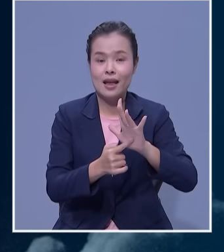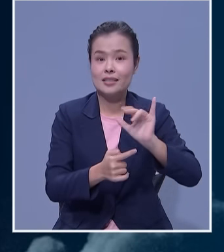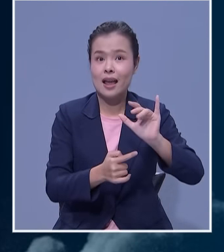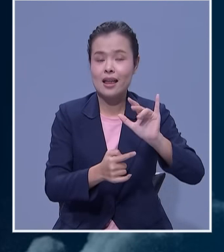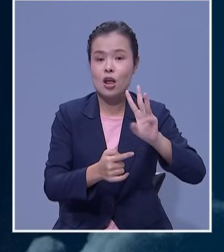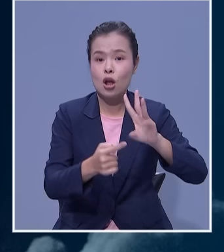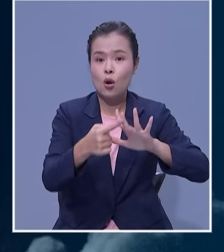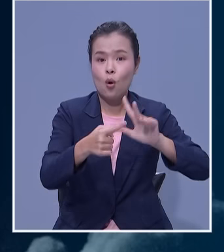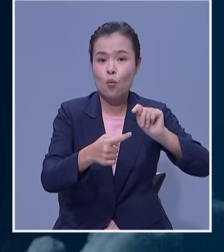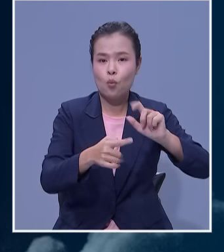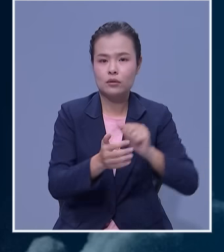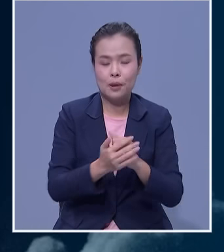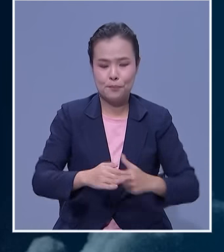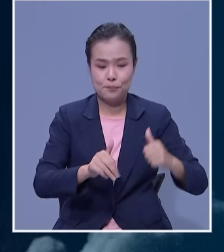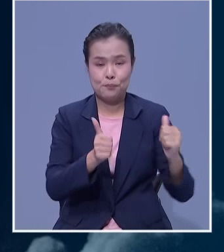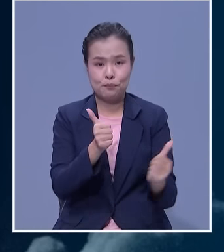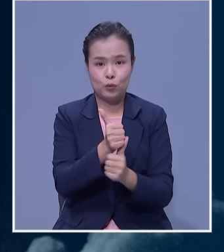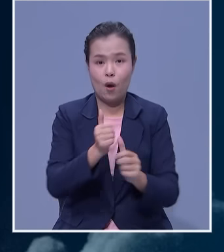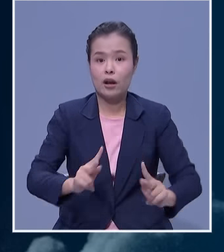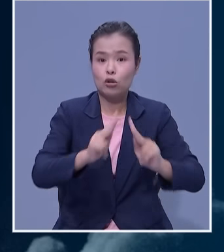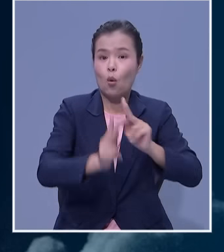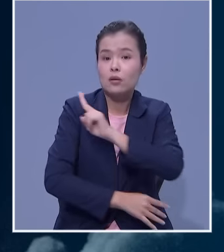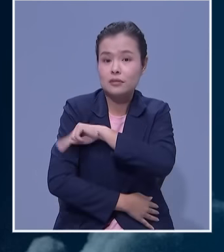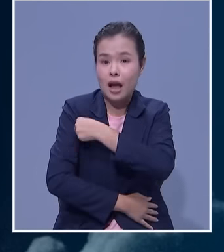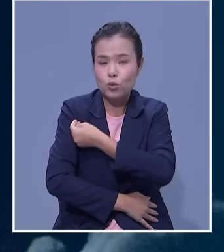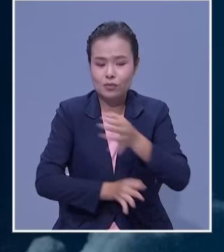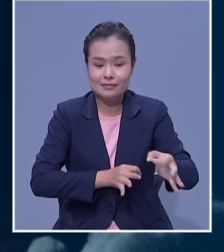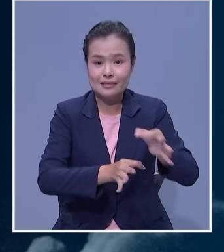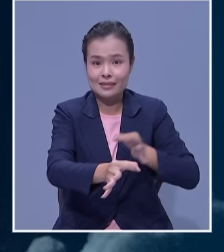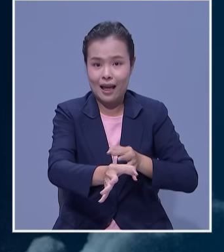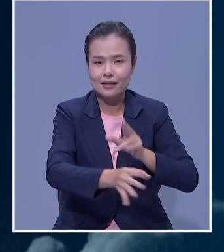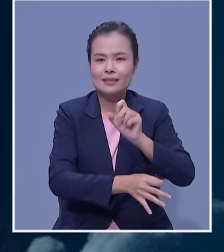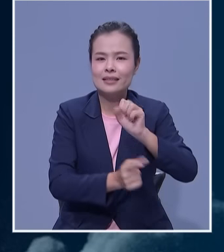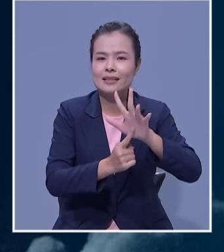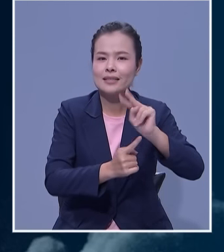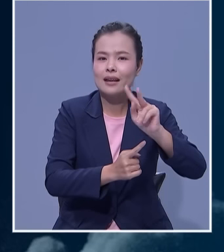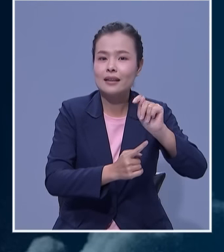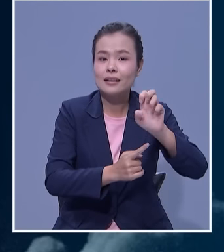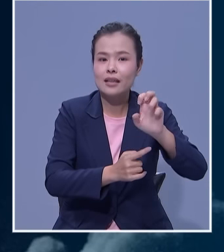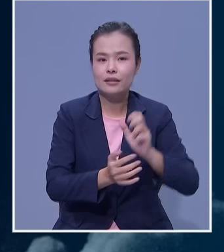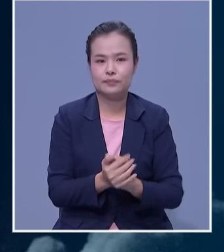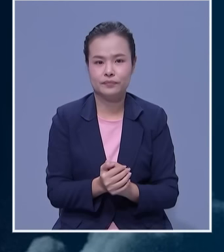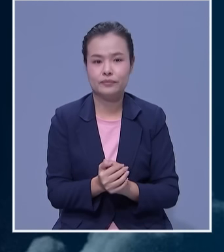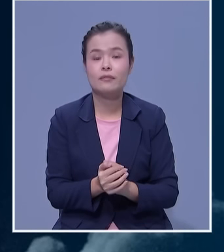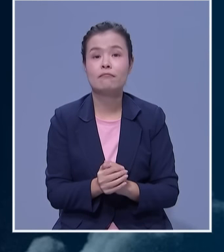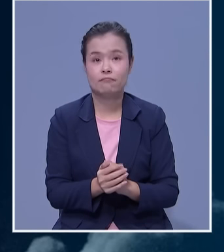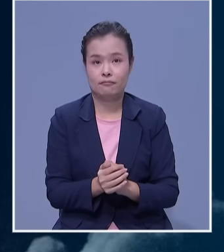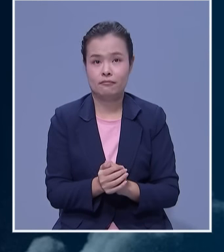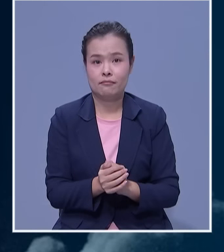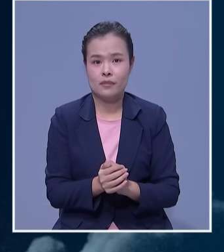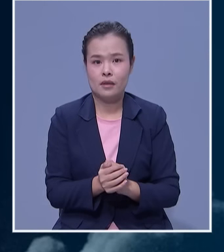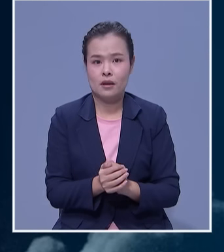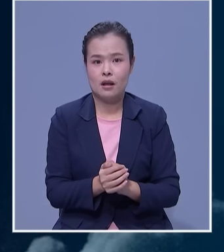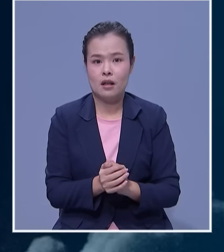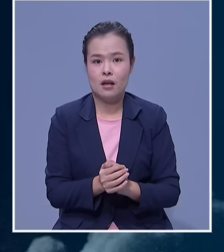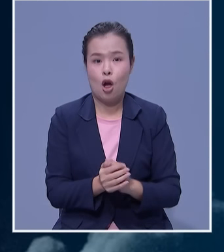ขึ้นเป็นรัฐมนตรีช่วยว่าการกระทรวงสาธารณสุขคือไปเสียบแทนคุณสันติอขณะเดียวกันคุณอัฐกรสิริรัยกรยังอยู่